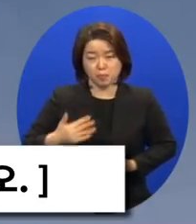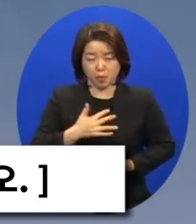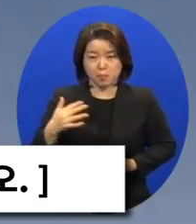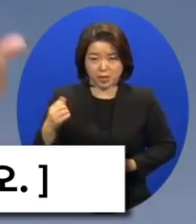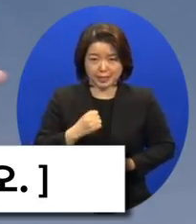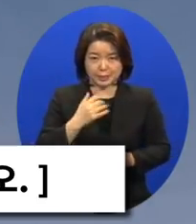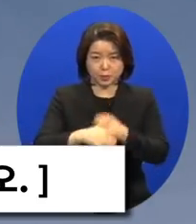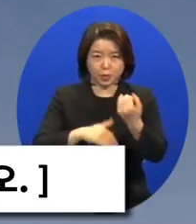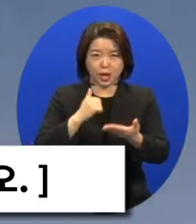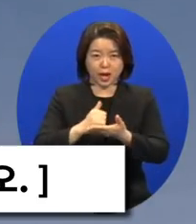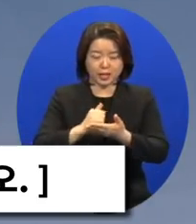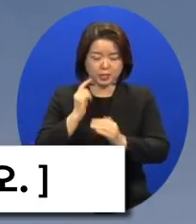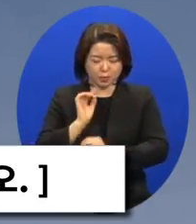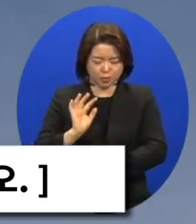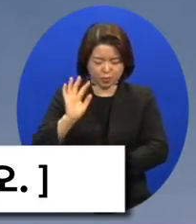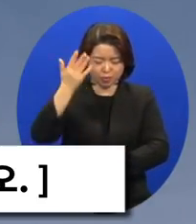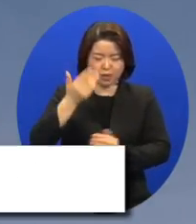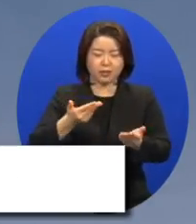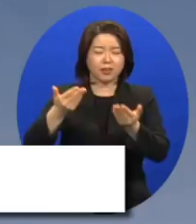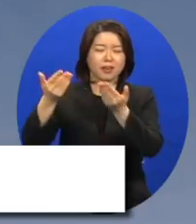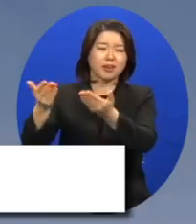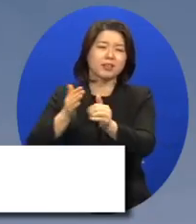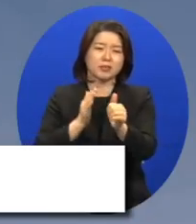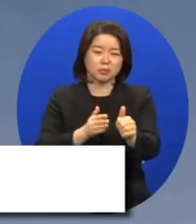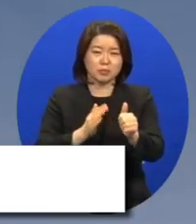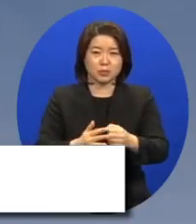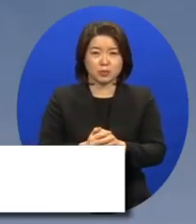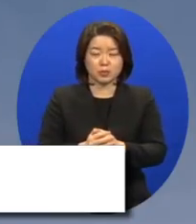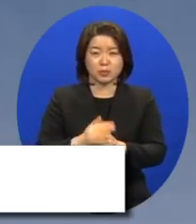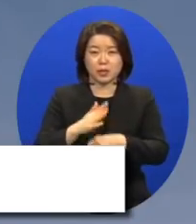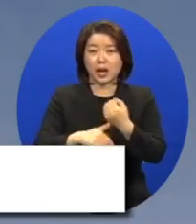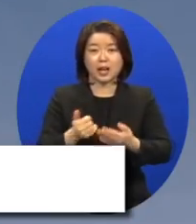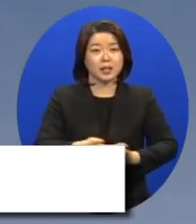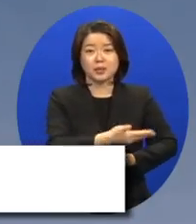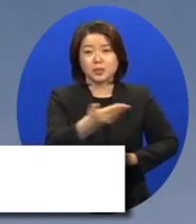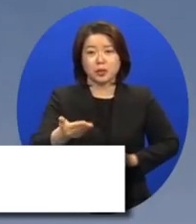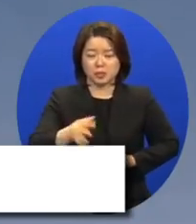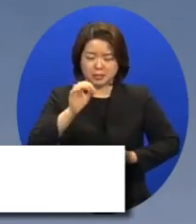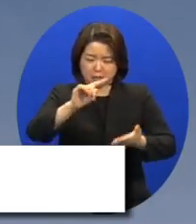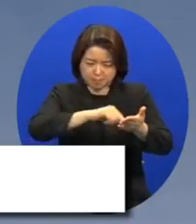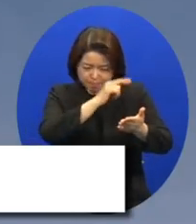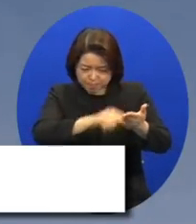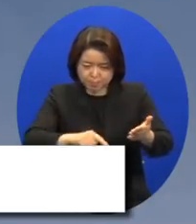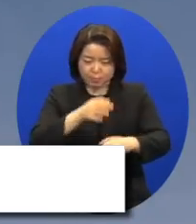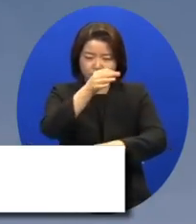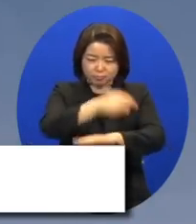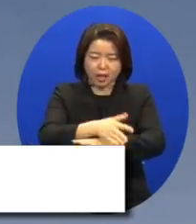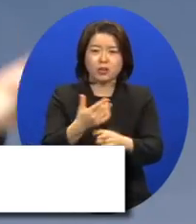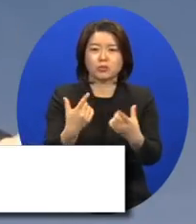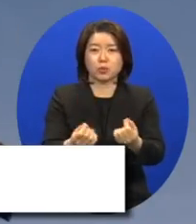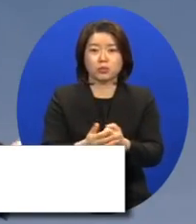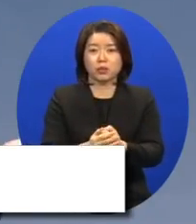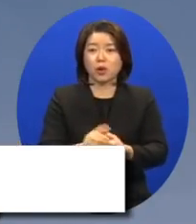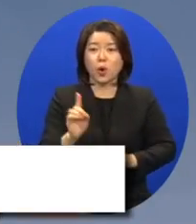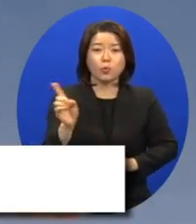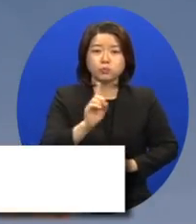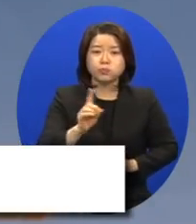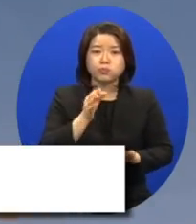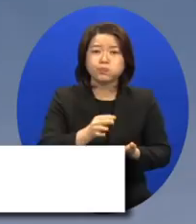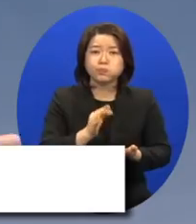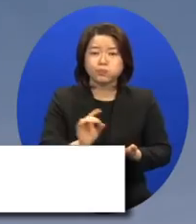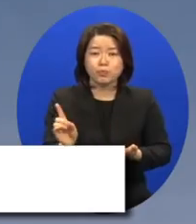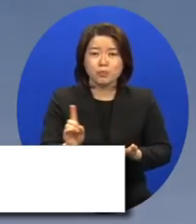하나님을 영화롭게 하십시오 하나님은 여러분을 값을 치르고 사셨다는 겁니다 도대체 무슨 값을 치